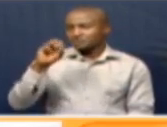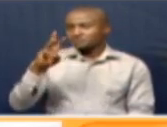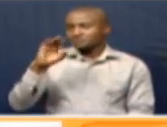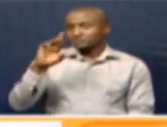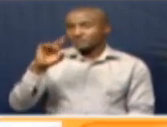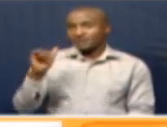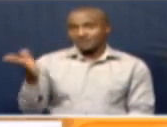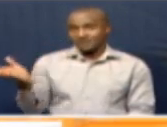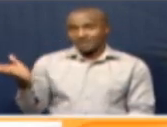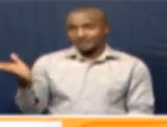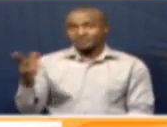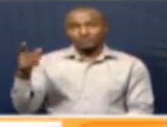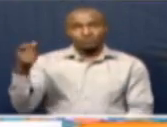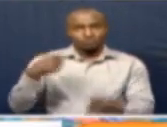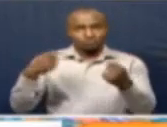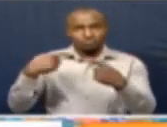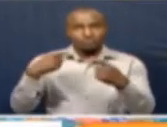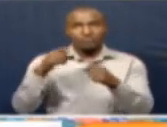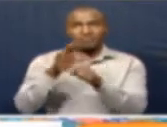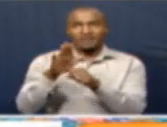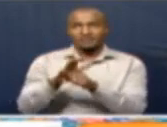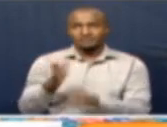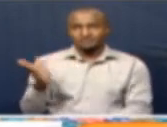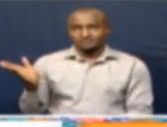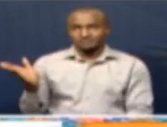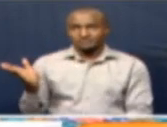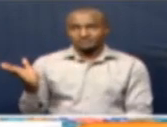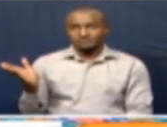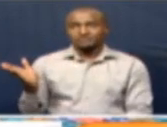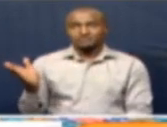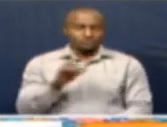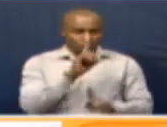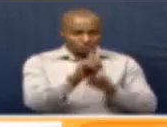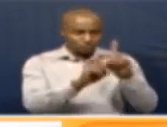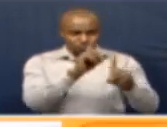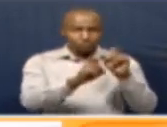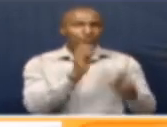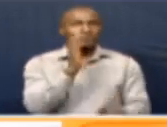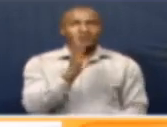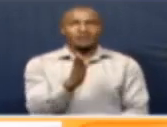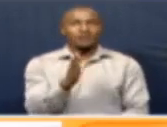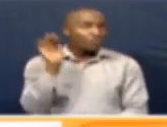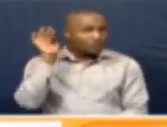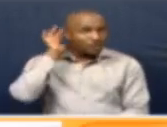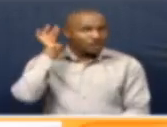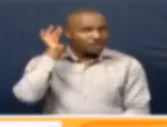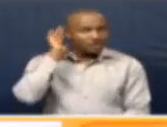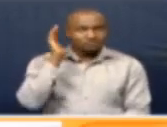umeweza kunitumia, tunao kina dada ambao tumeungana nao ndani ya studio, watakuwa namuuliza Bi Msafwari maswali. Manake tumesikia tetesi